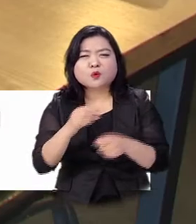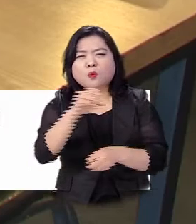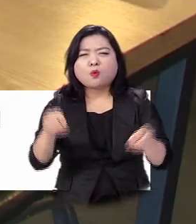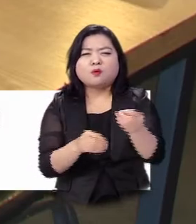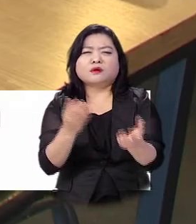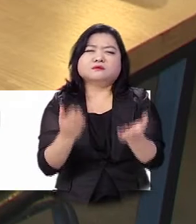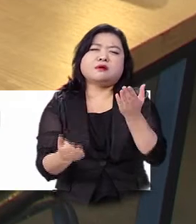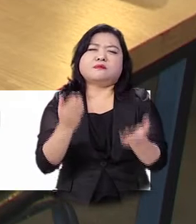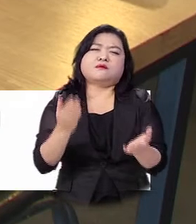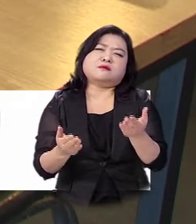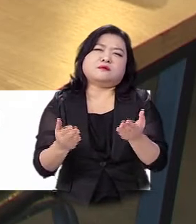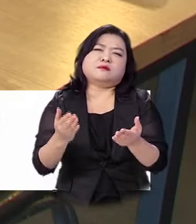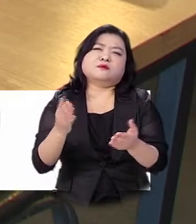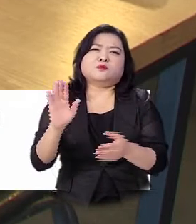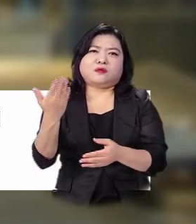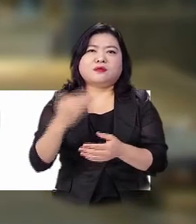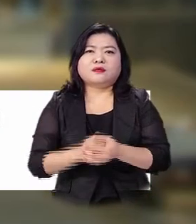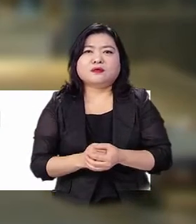역차별을 받을 수 있는 겁니다.